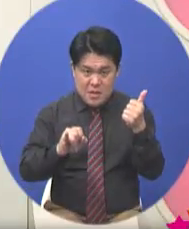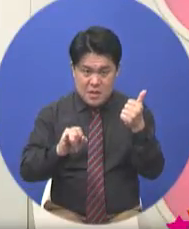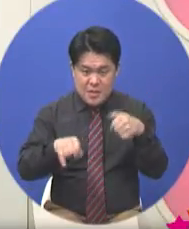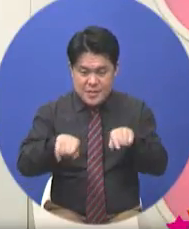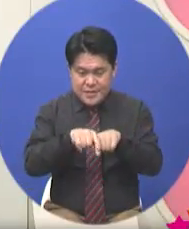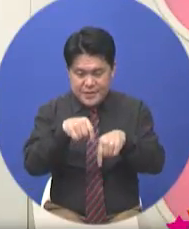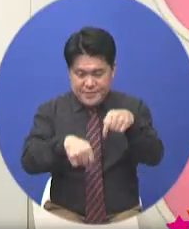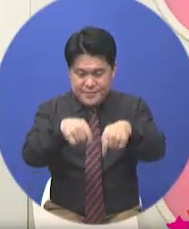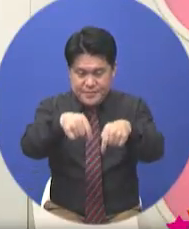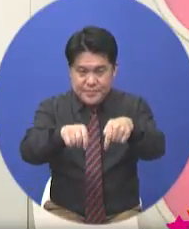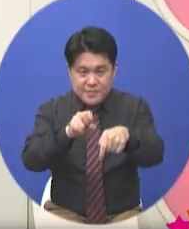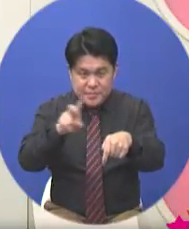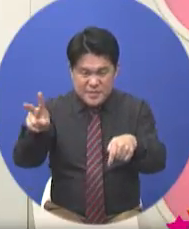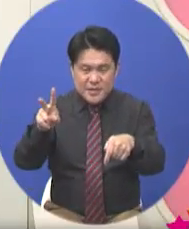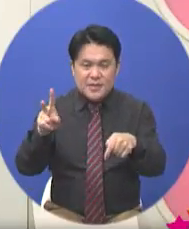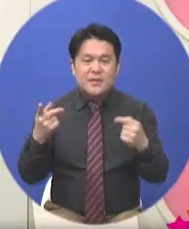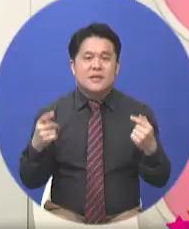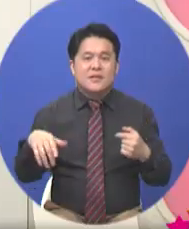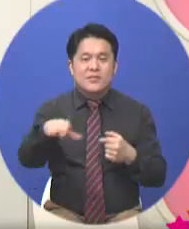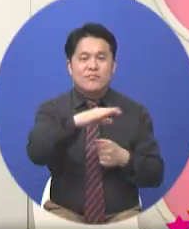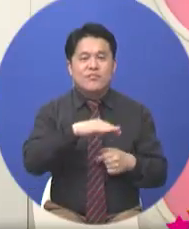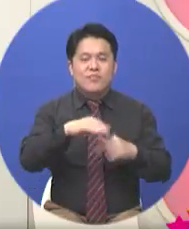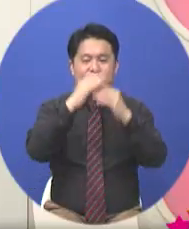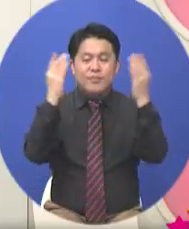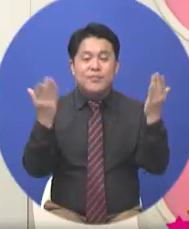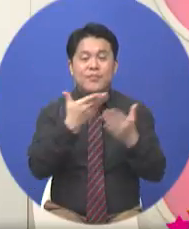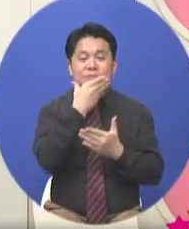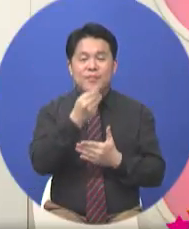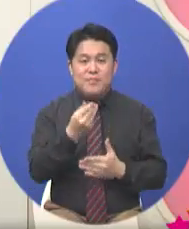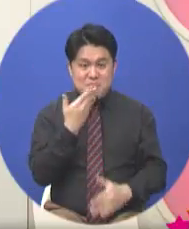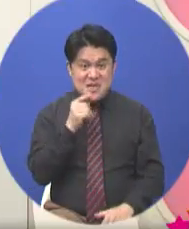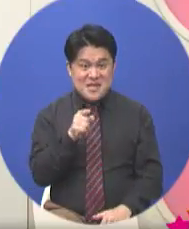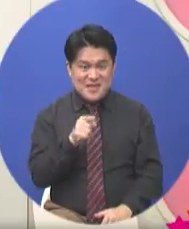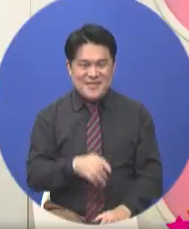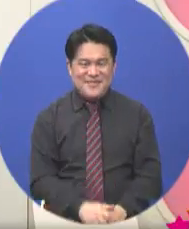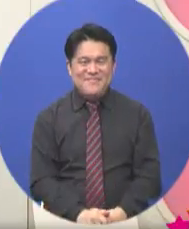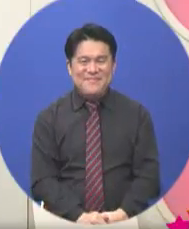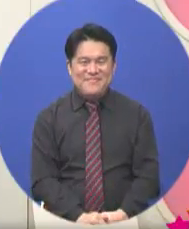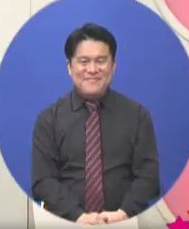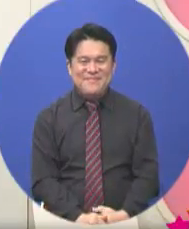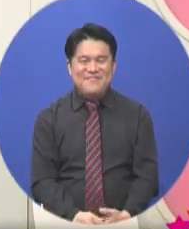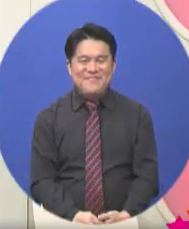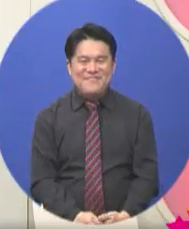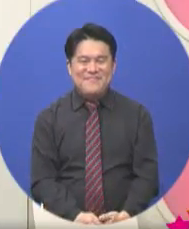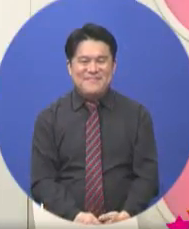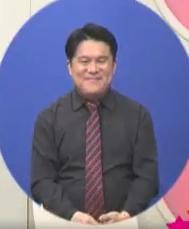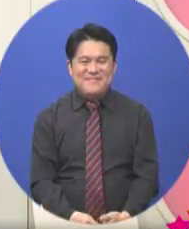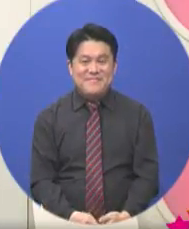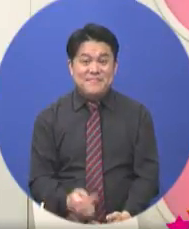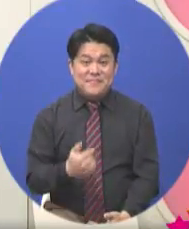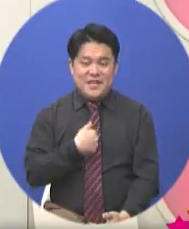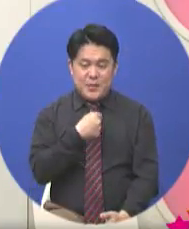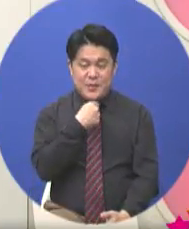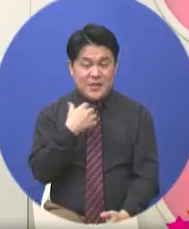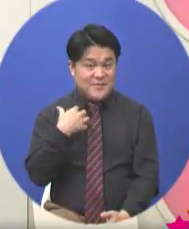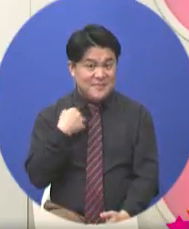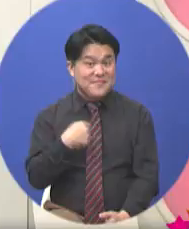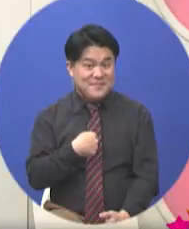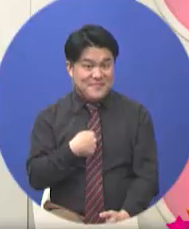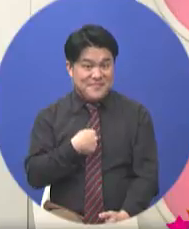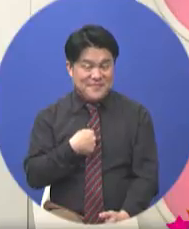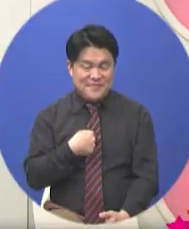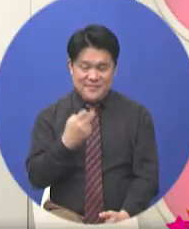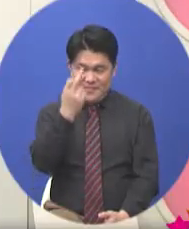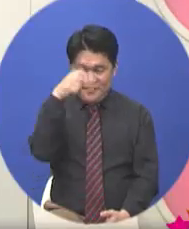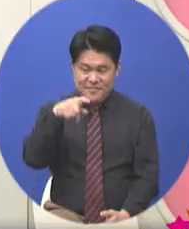함께 같이 걸어야 우리 모두 행복한 사회를 만들 수 있지 않을까 싶습니다. 네. 그날 네. 제가 진행을 좀 하면서